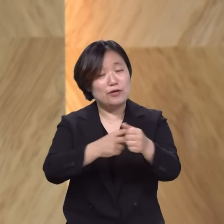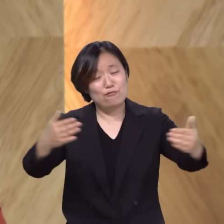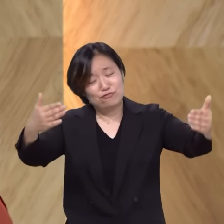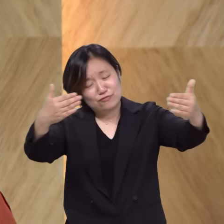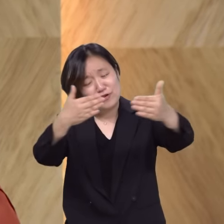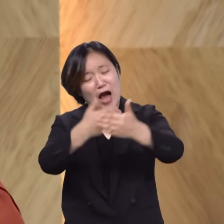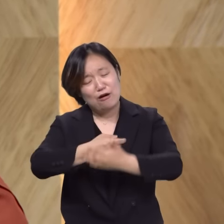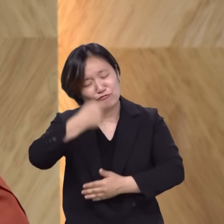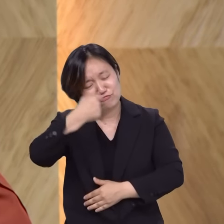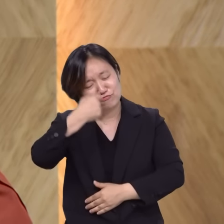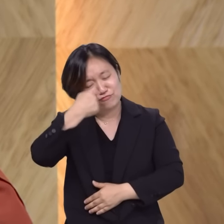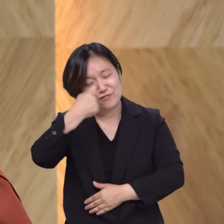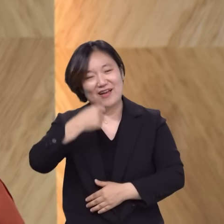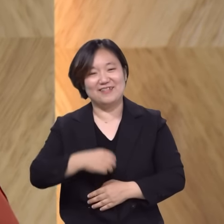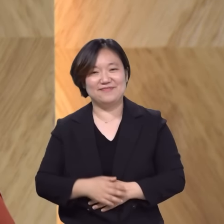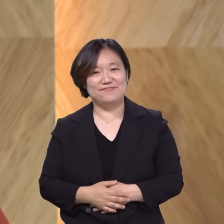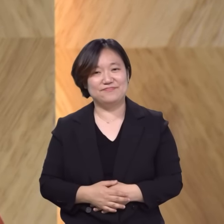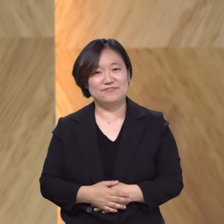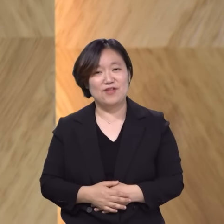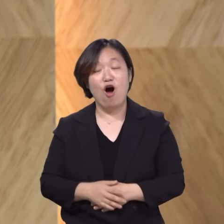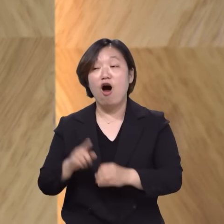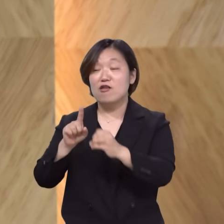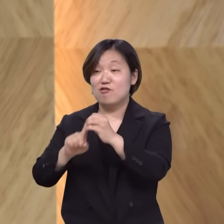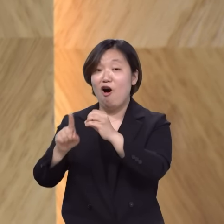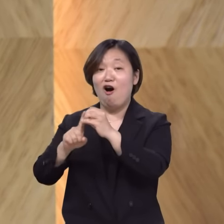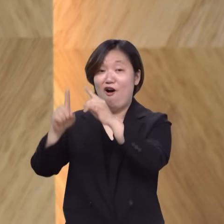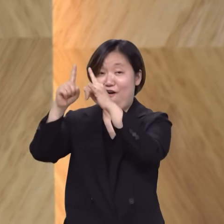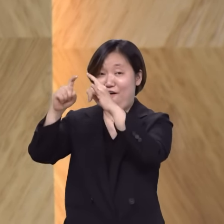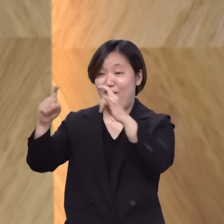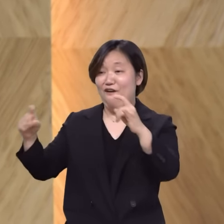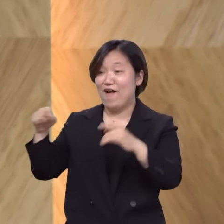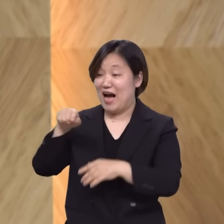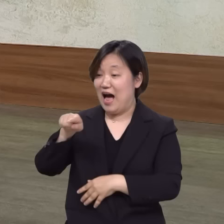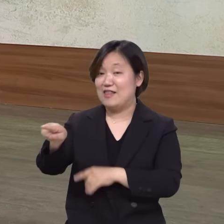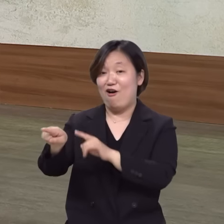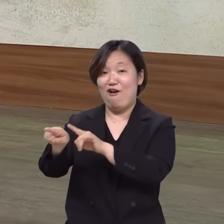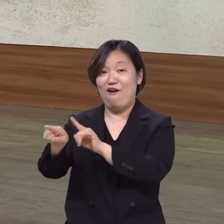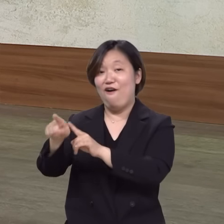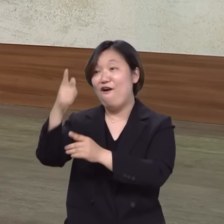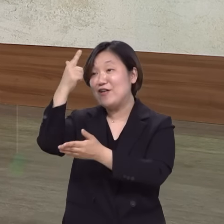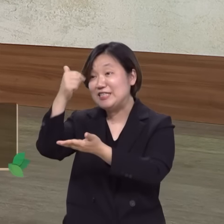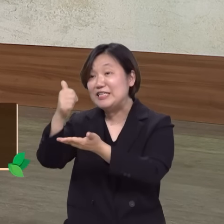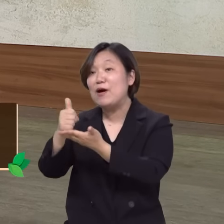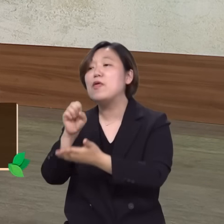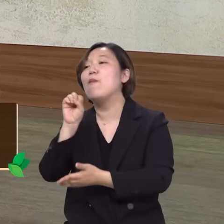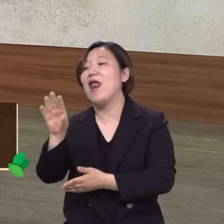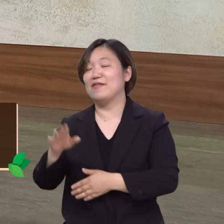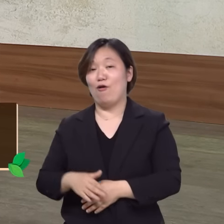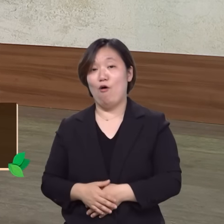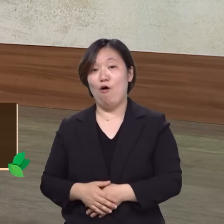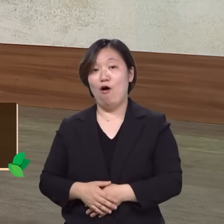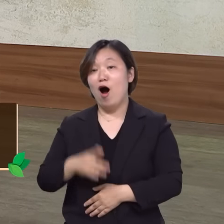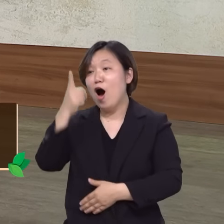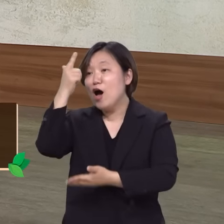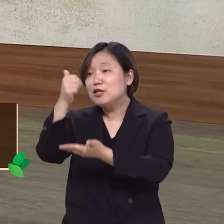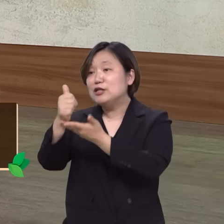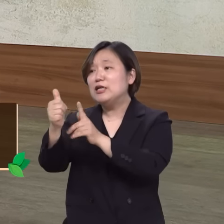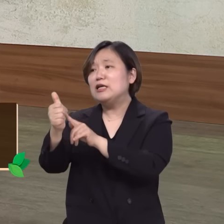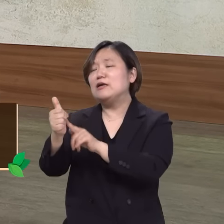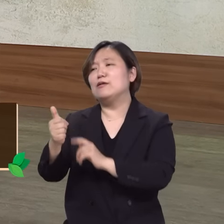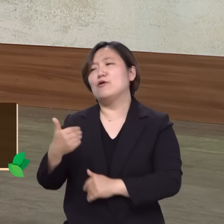펑펑 울고 절에 와서 그 기쁜 소식을 스님한테 알려드렸답니다 스님 스님